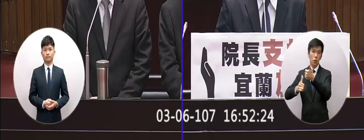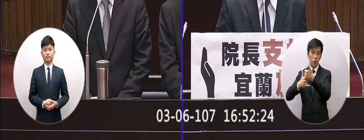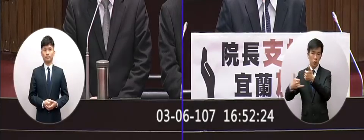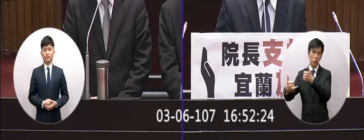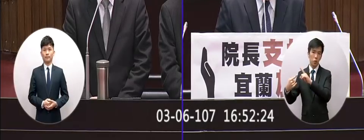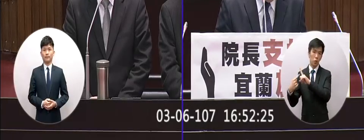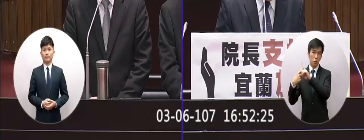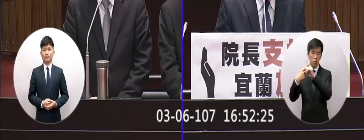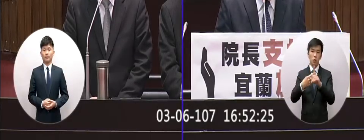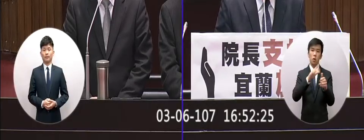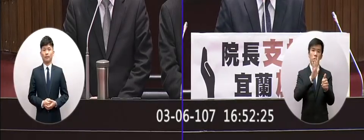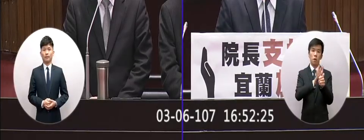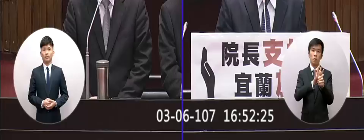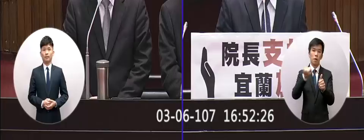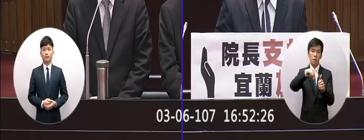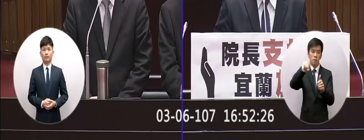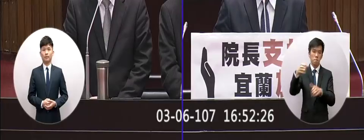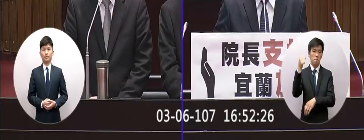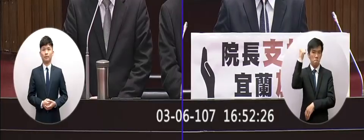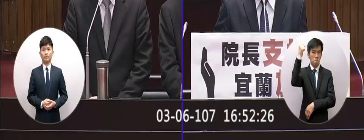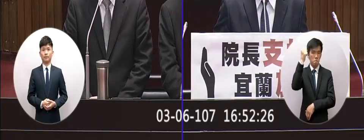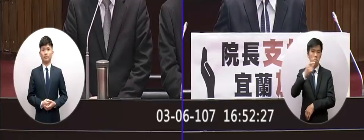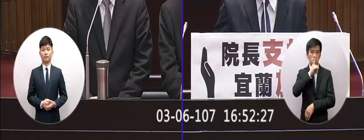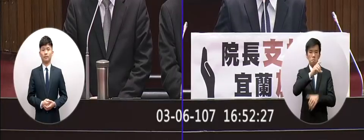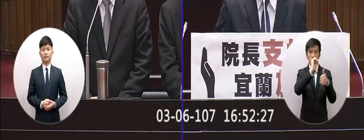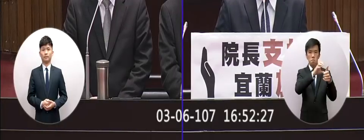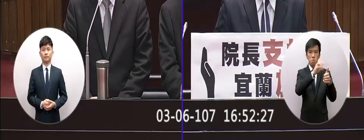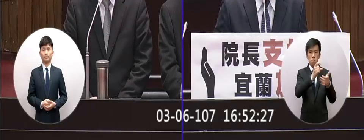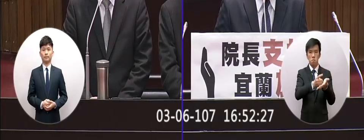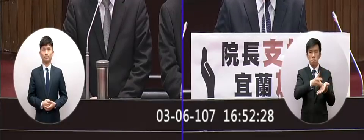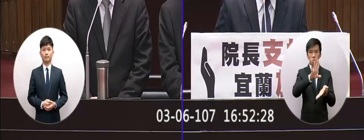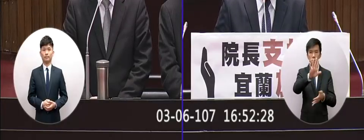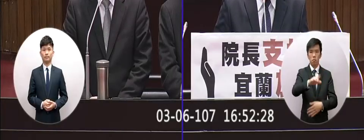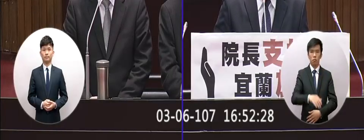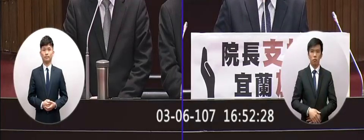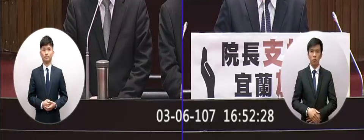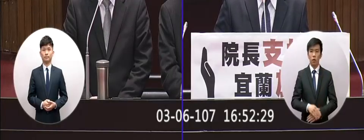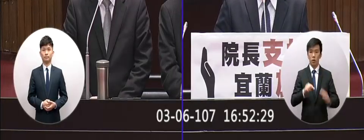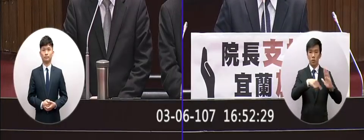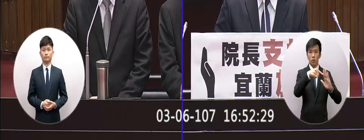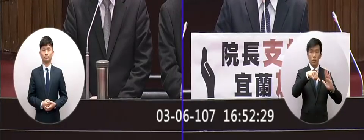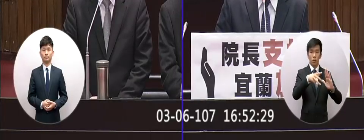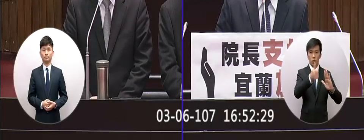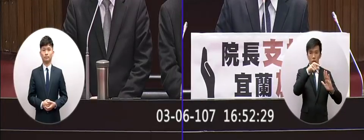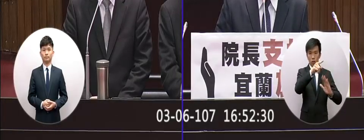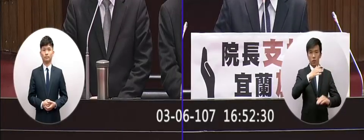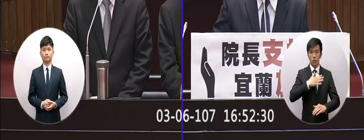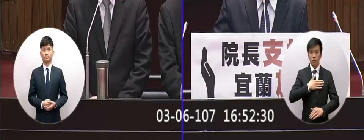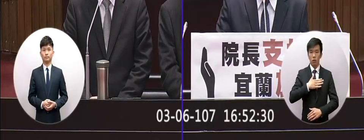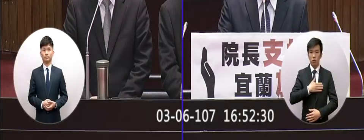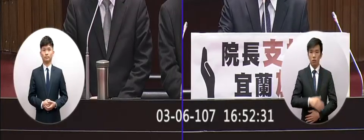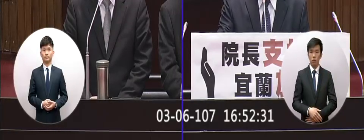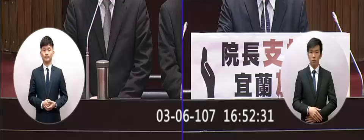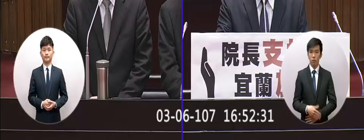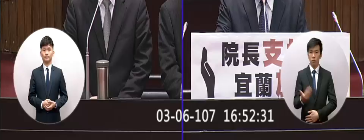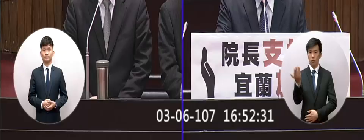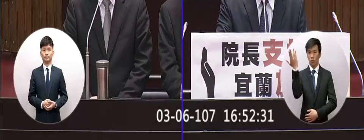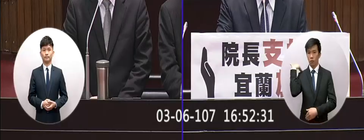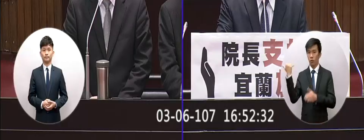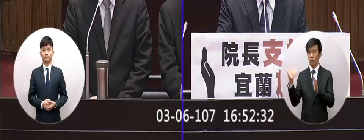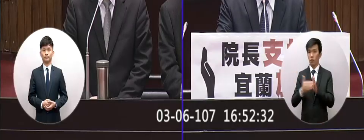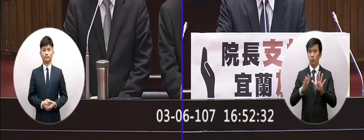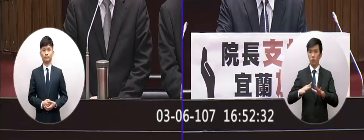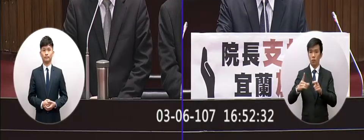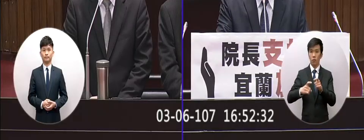东部的人民在发声。我想院长你一定会知道这个事情。那院长，我请教你，十九年来财